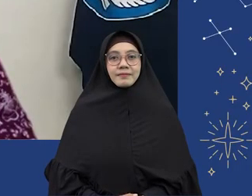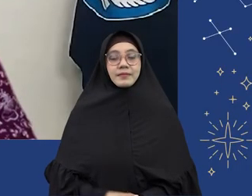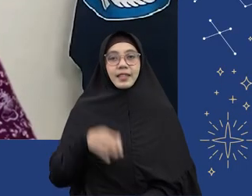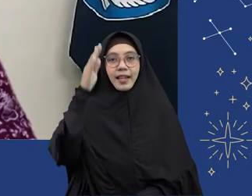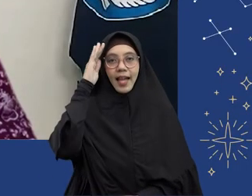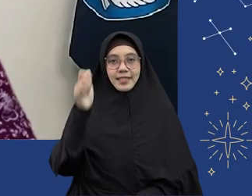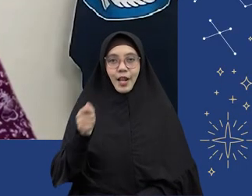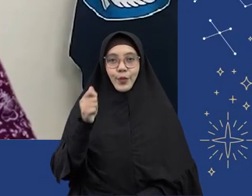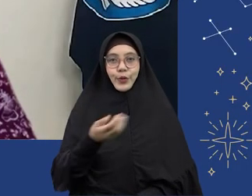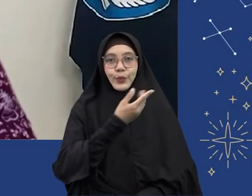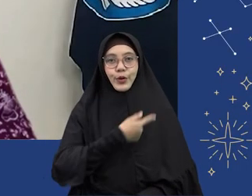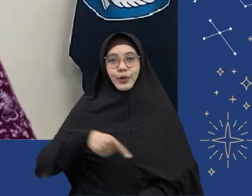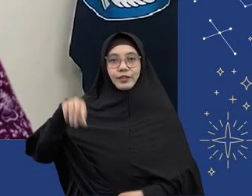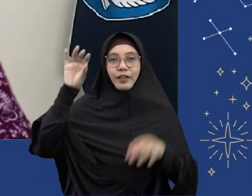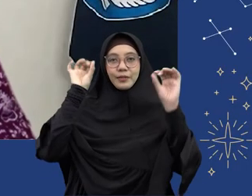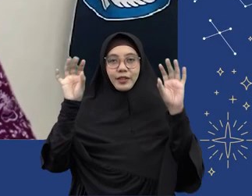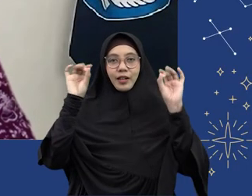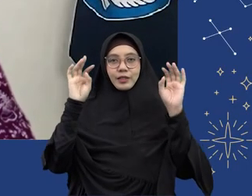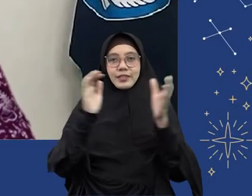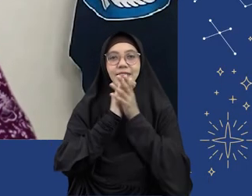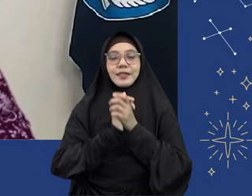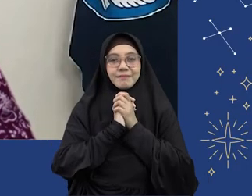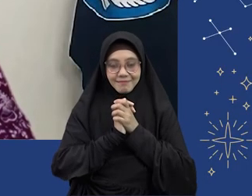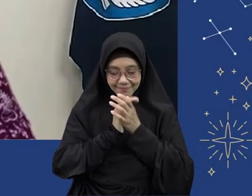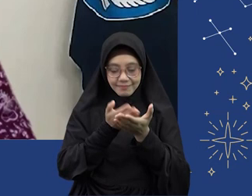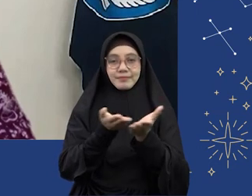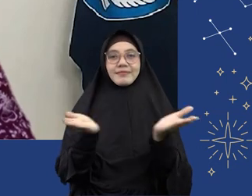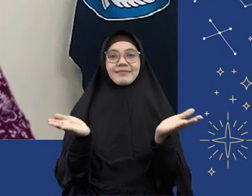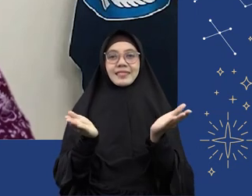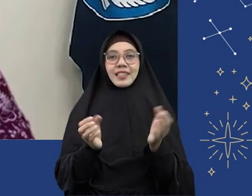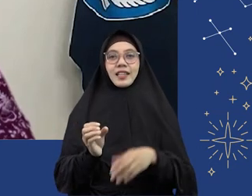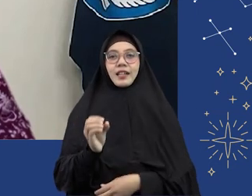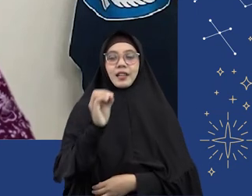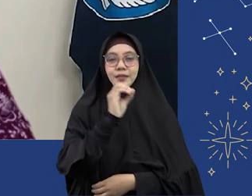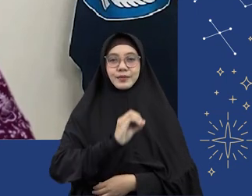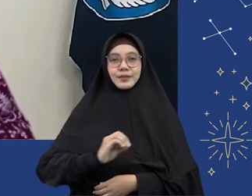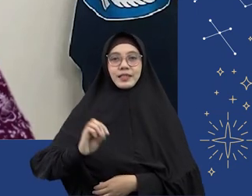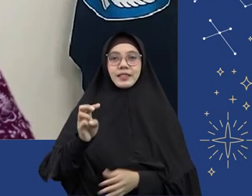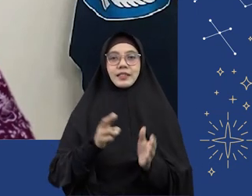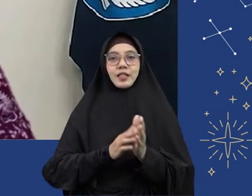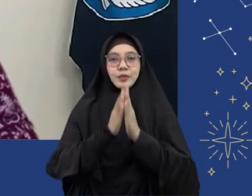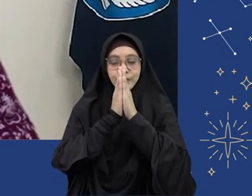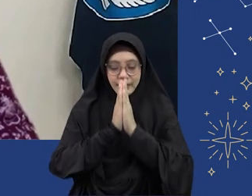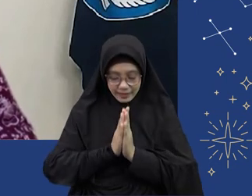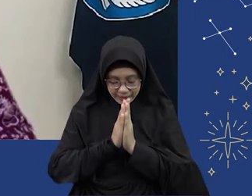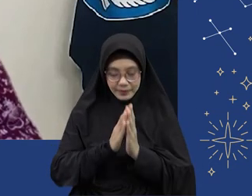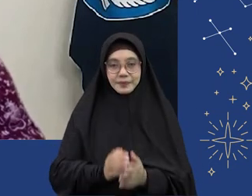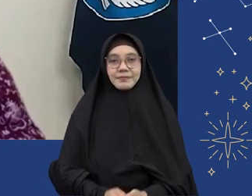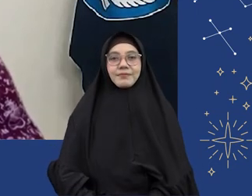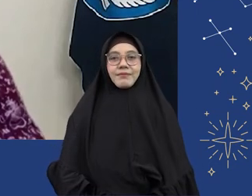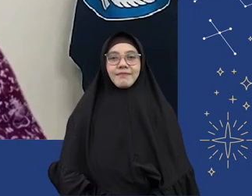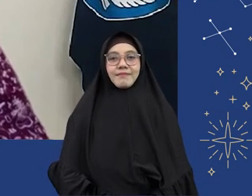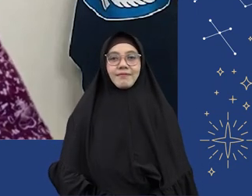Assalamualaikum warahmatullahi wabarakatuh salam sejahtera bagi kita semua Om Swastiastu nama budaya salam kebajikan